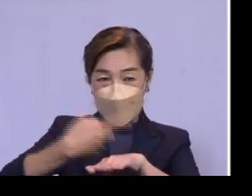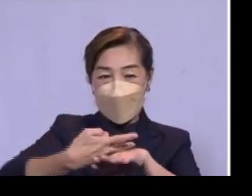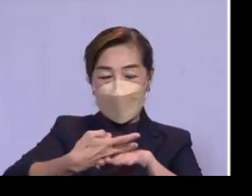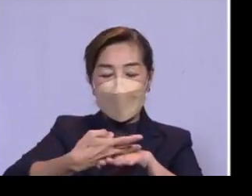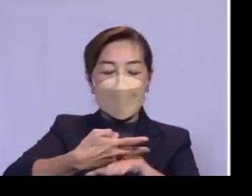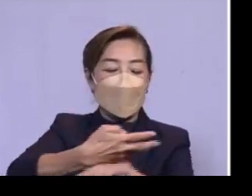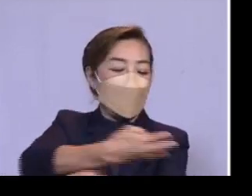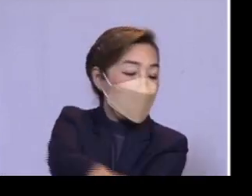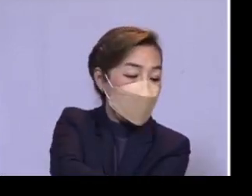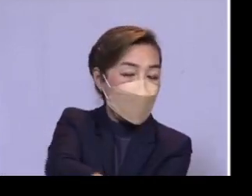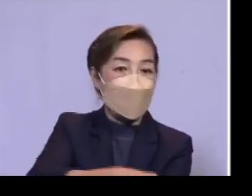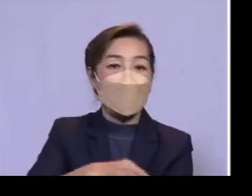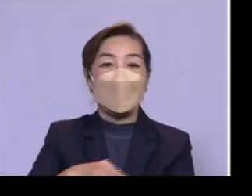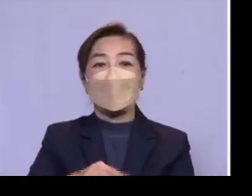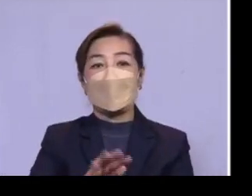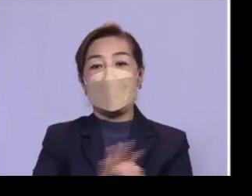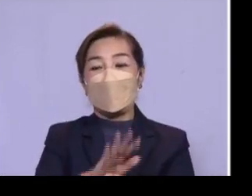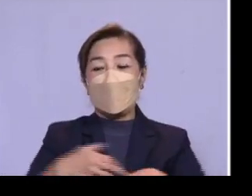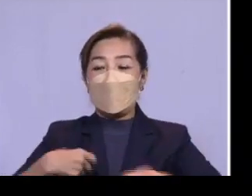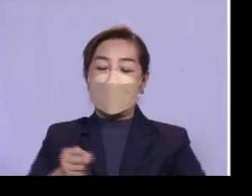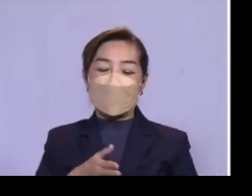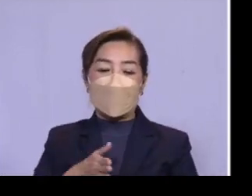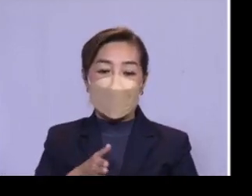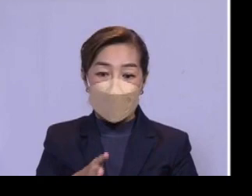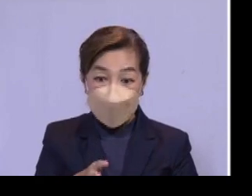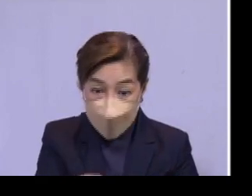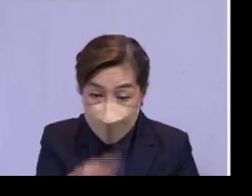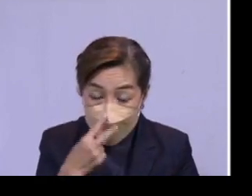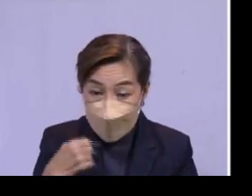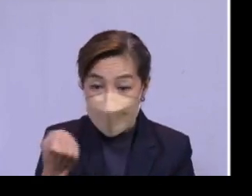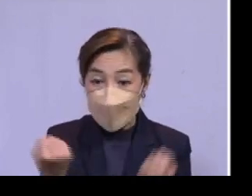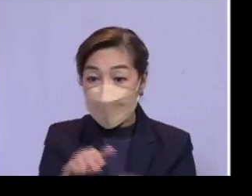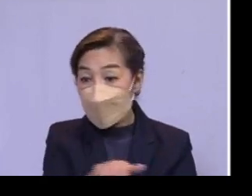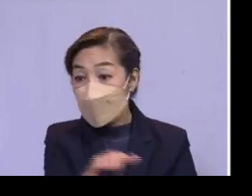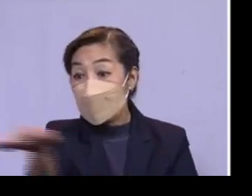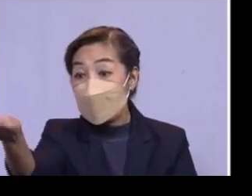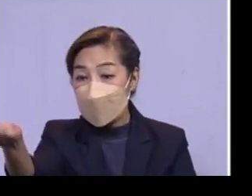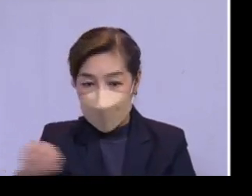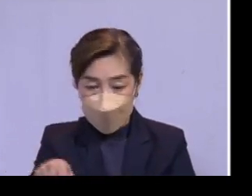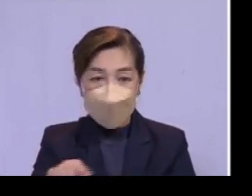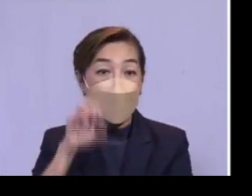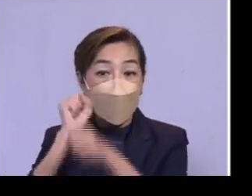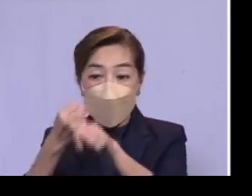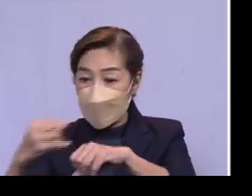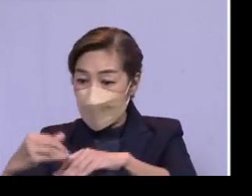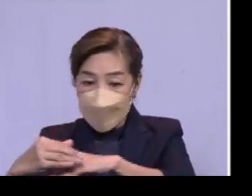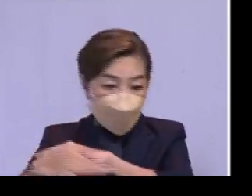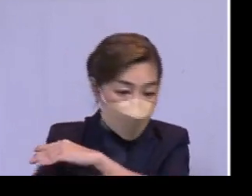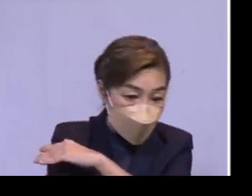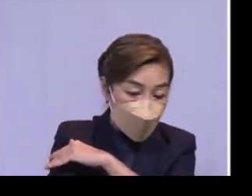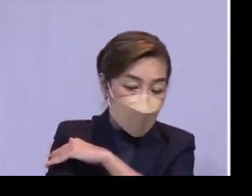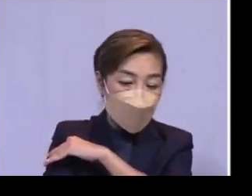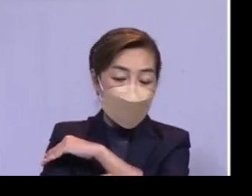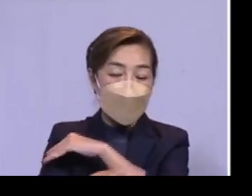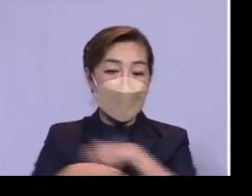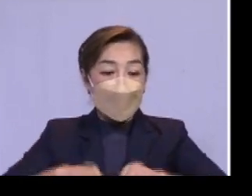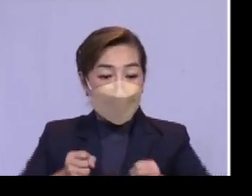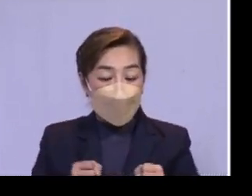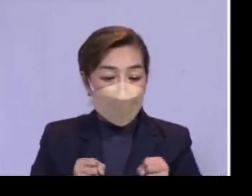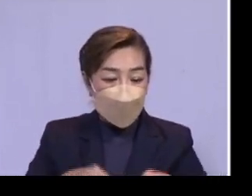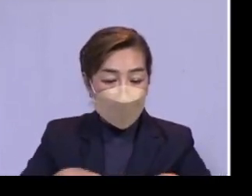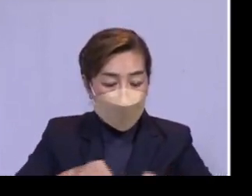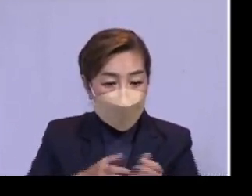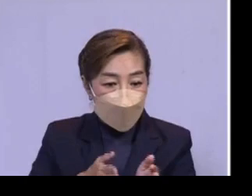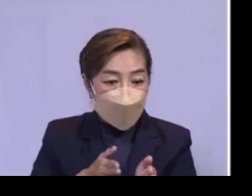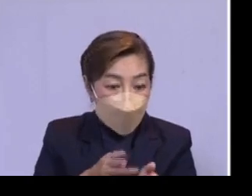องๆกลุ่มนี้เขาขี่มอเตอร์ไซค์ตามมาครับเขาก็เลยตัดสินใจเรียกว่าเฮ้ยพวกเราหยุดก่อนไปช่วยกันเก็บอ้อยกันก่อนเพราะกลัว